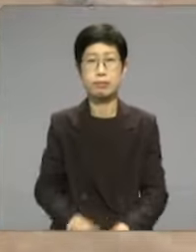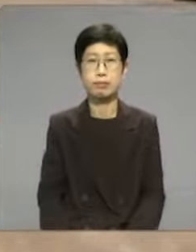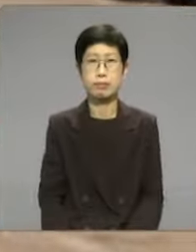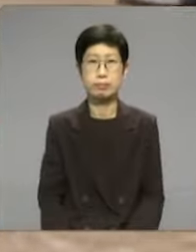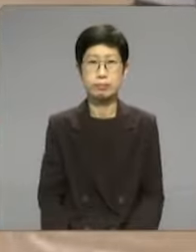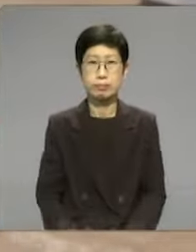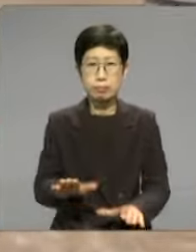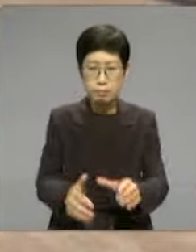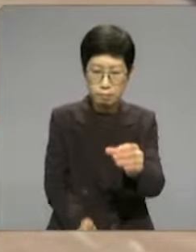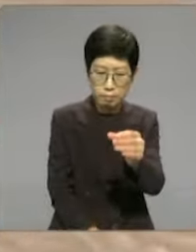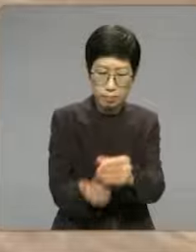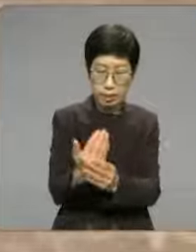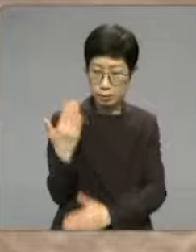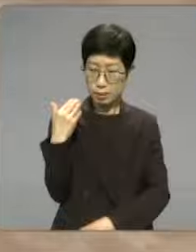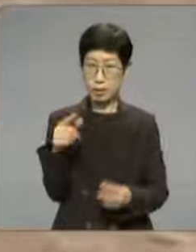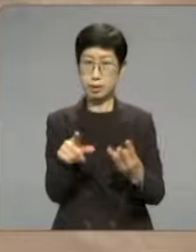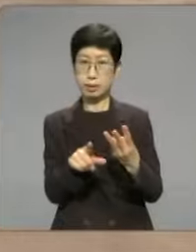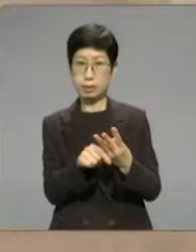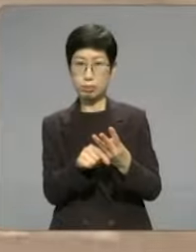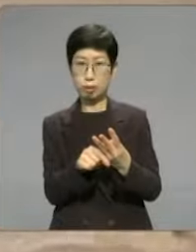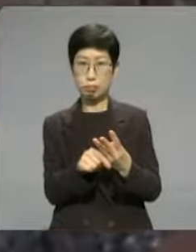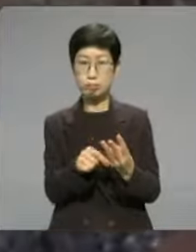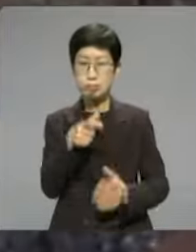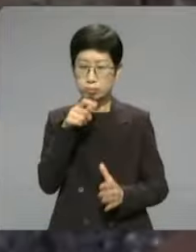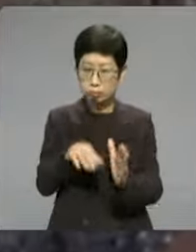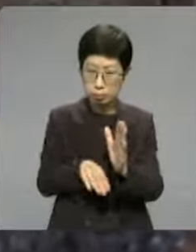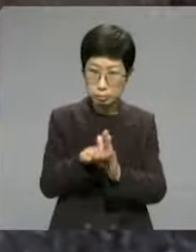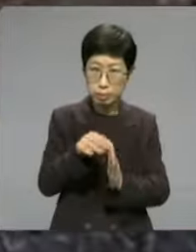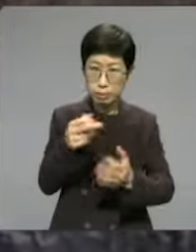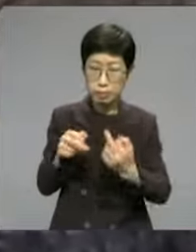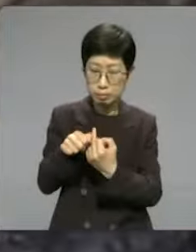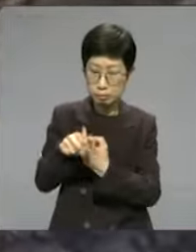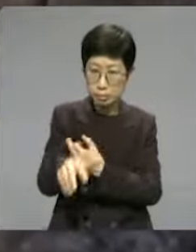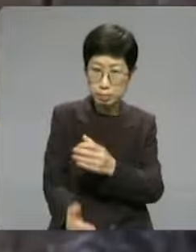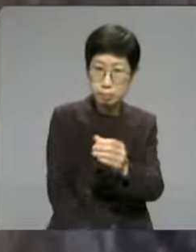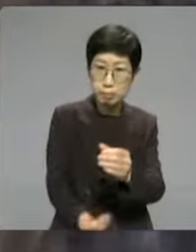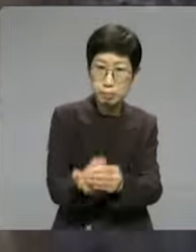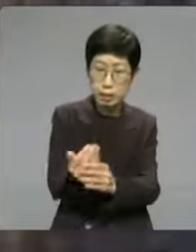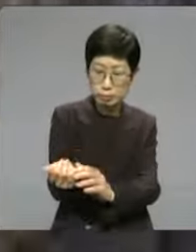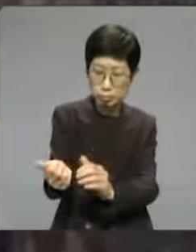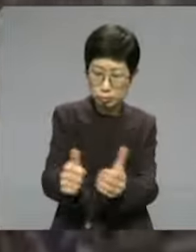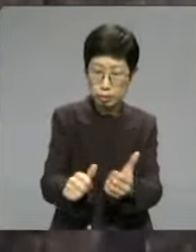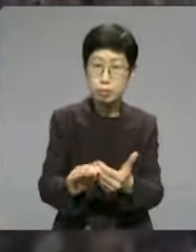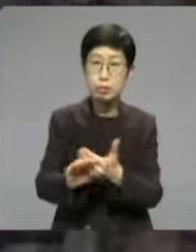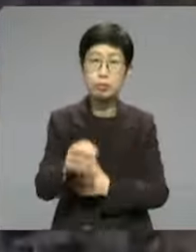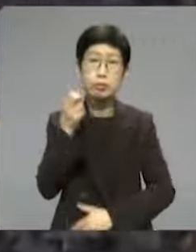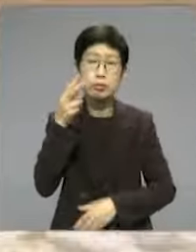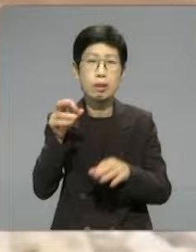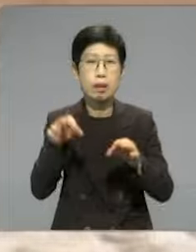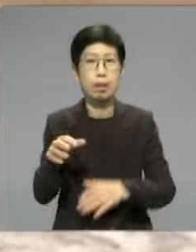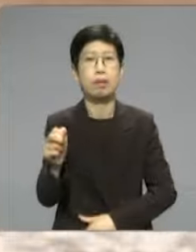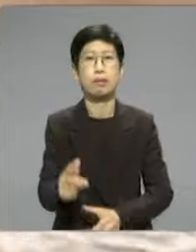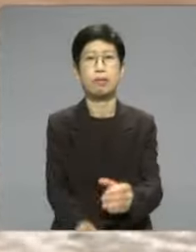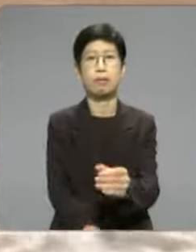이번 참사는 지난 3월 돌발 홍수와 산사태로 최소 30명이 목숨을 잃은 지 불과 두 달 만에